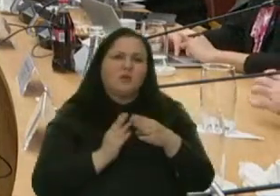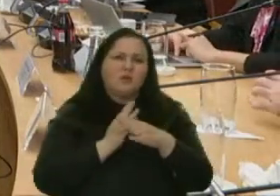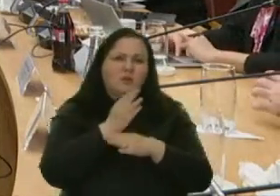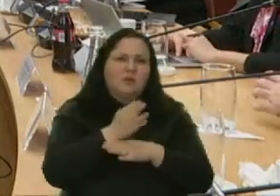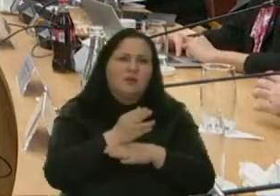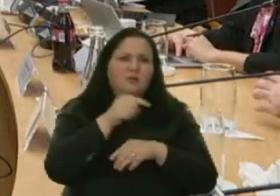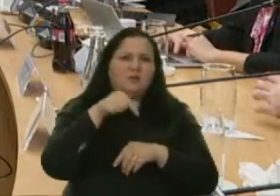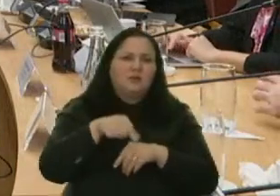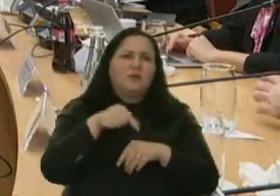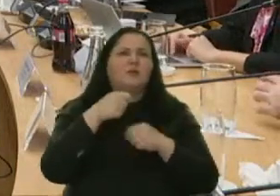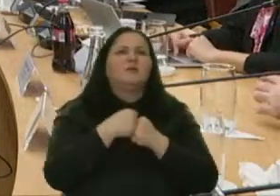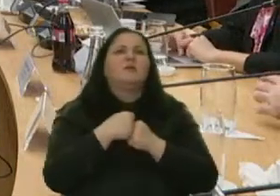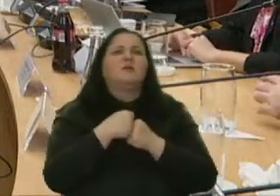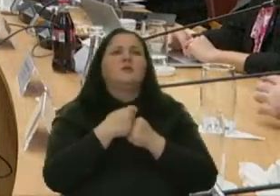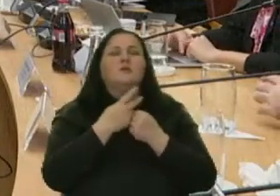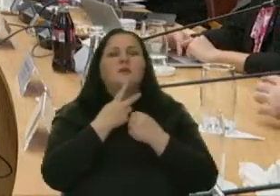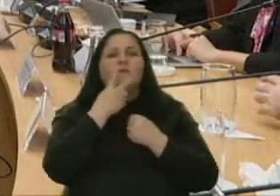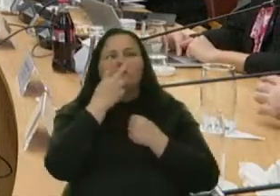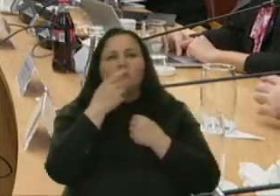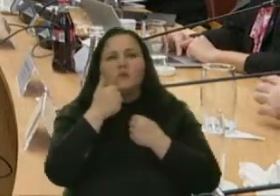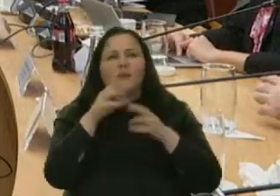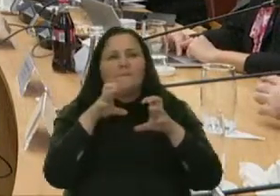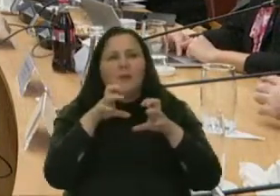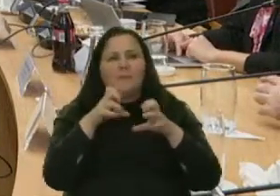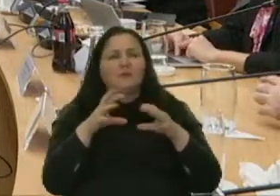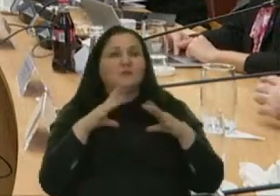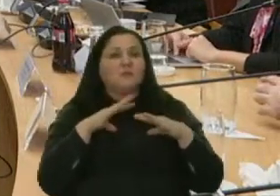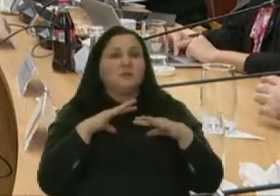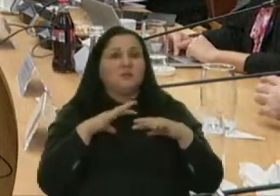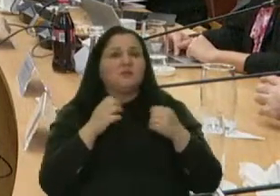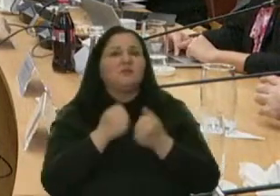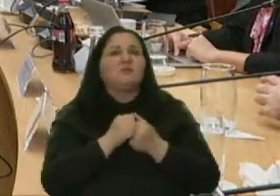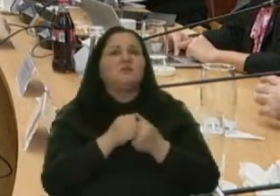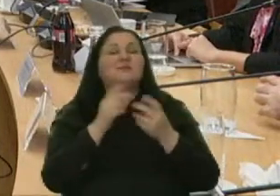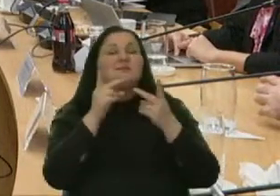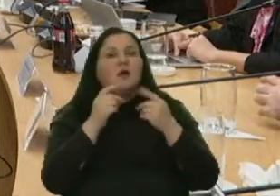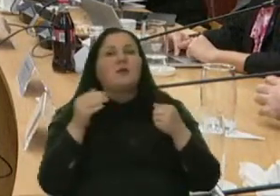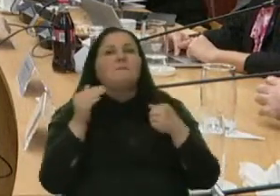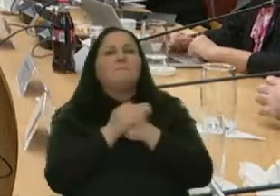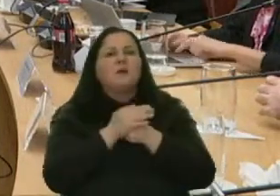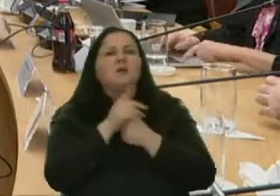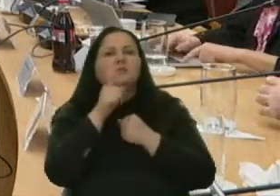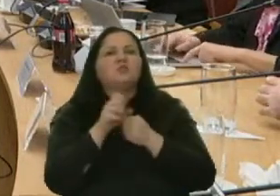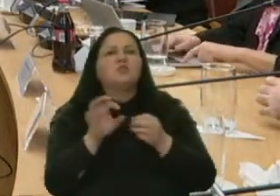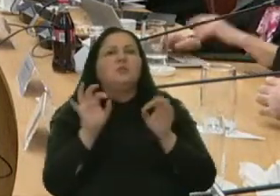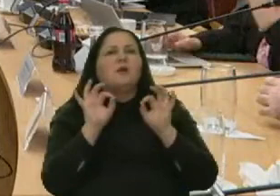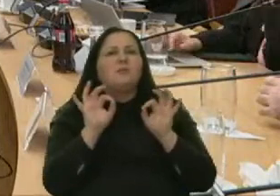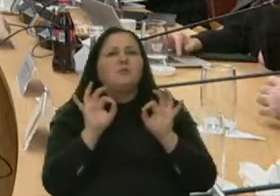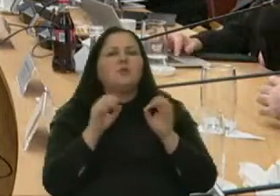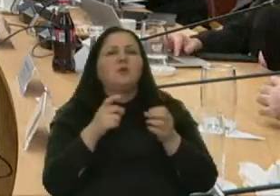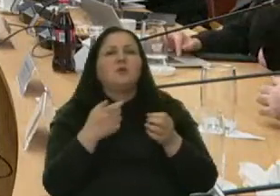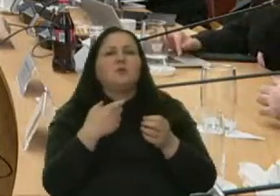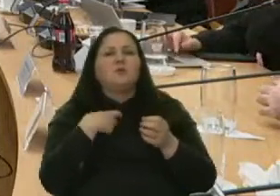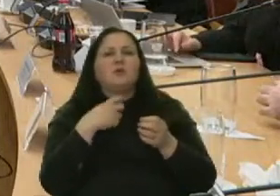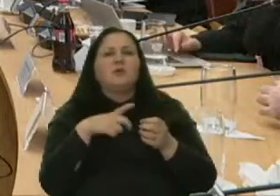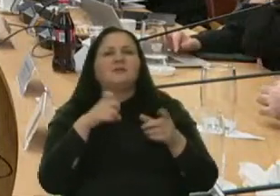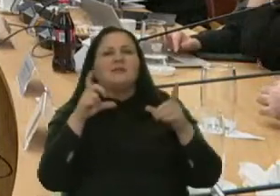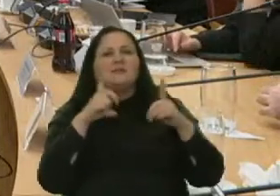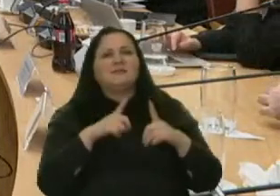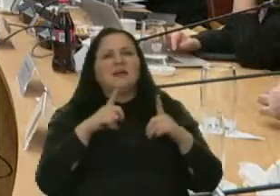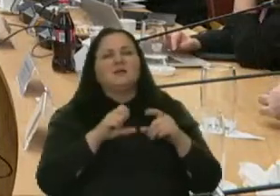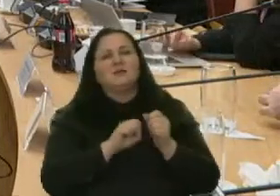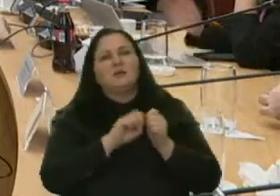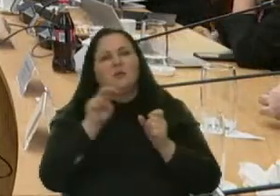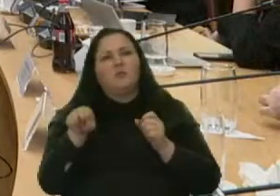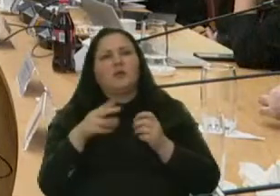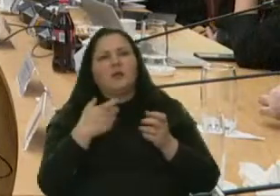această localitate în funcție de terenul disponibil și cum dar până atunci cea mai fezabilă ă variantă este aceasta această stație de descărcare